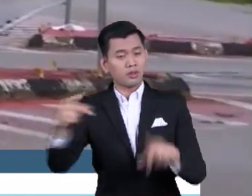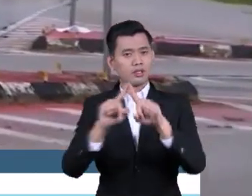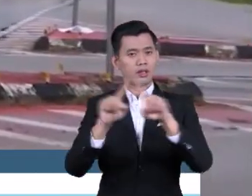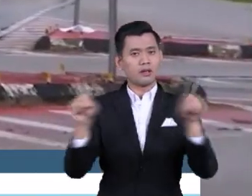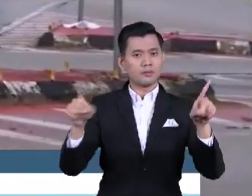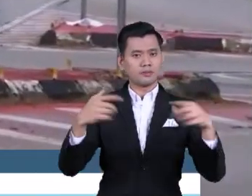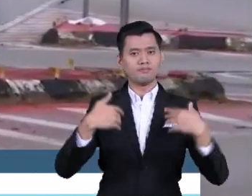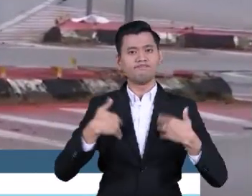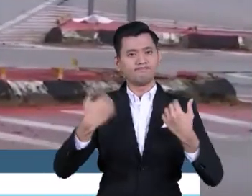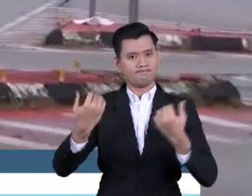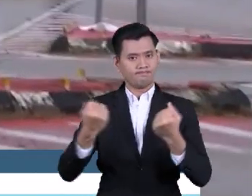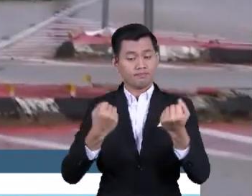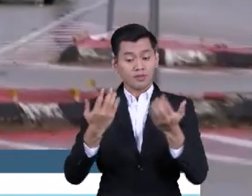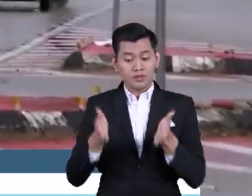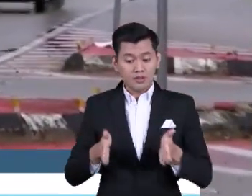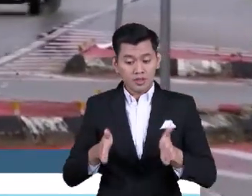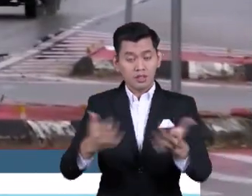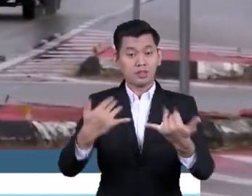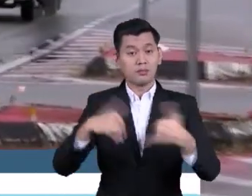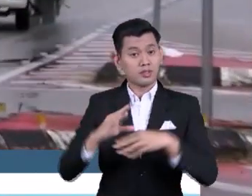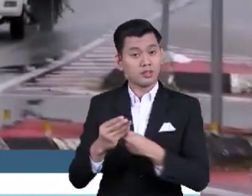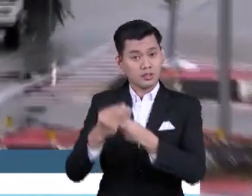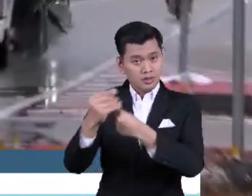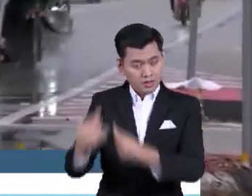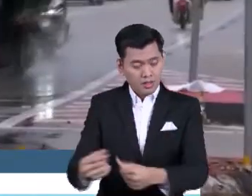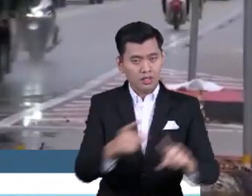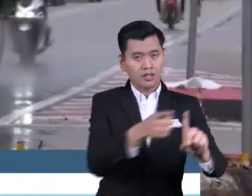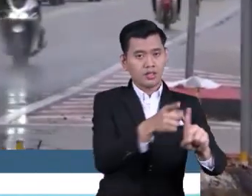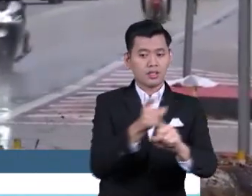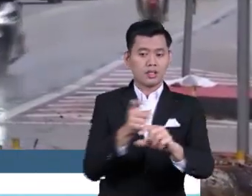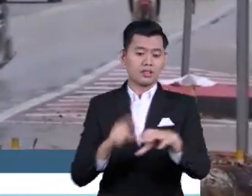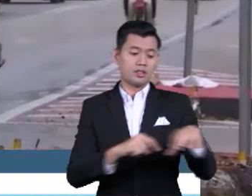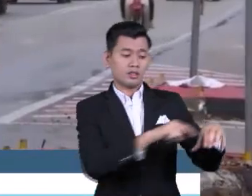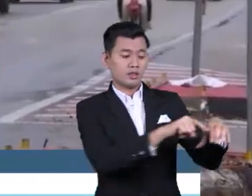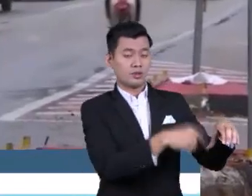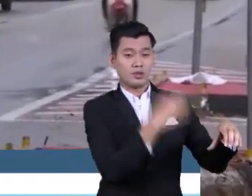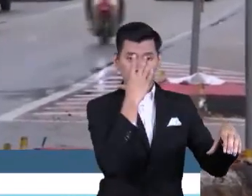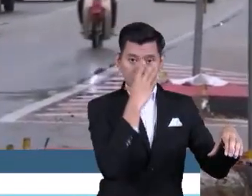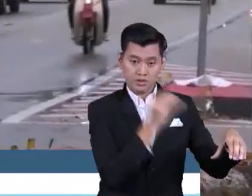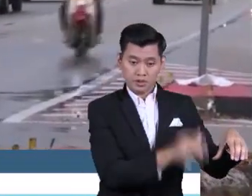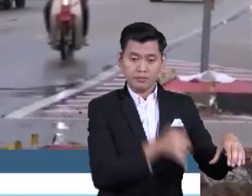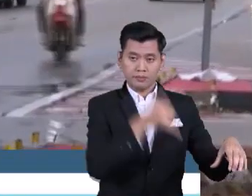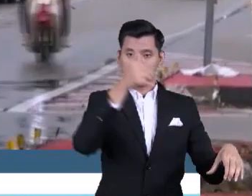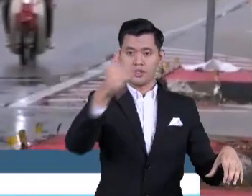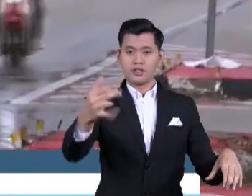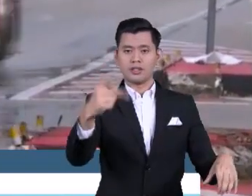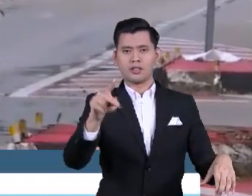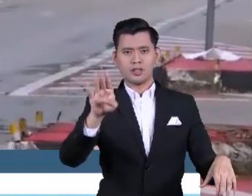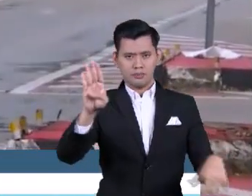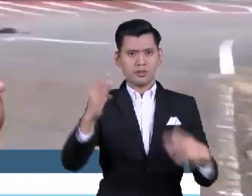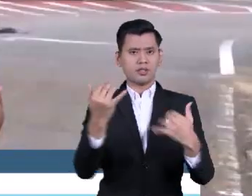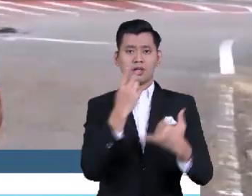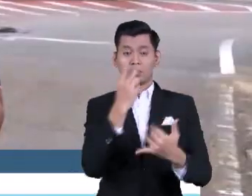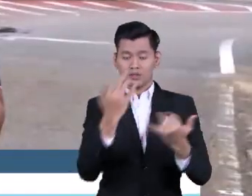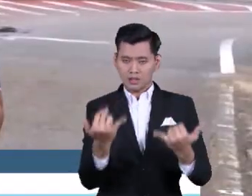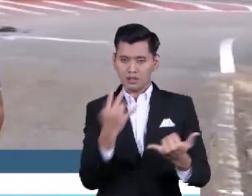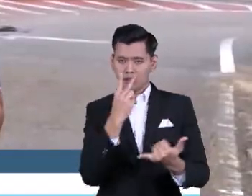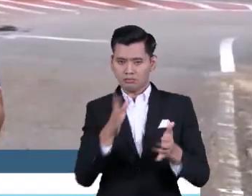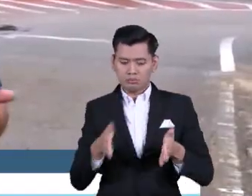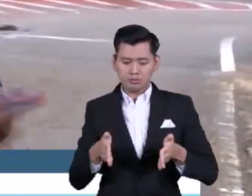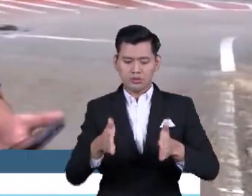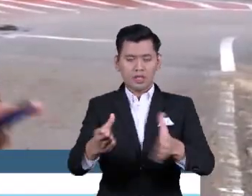masih lagi lancar dan daripada gua musang main helikopter baru sangat lancar ini berkemungkinan